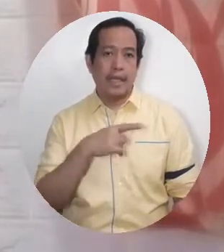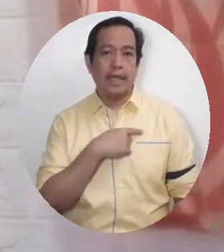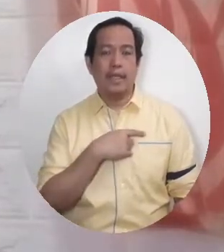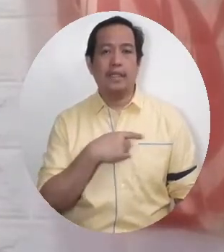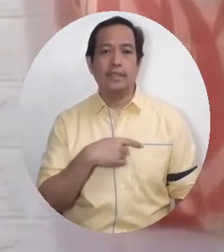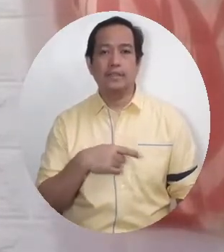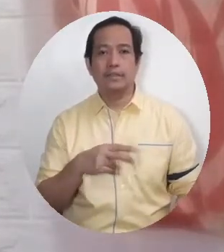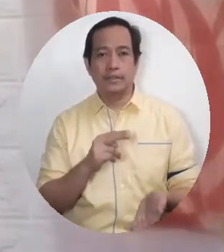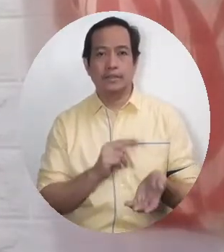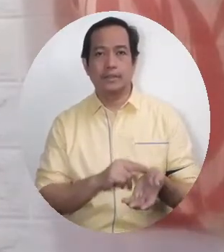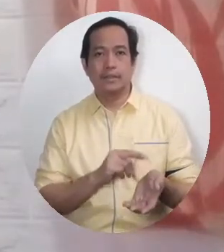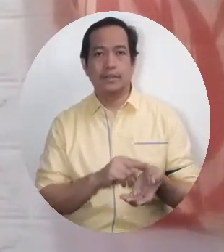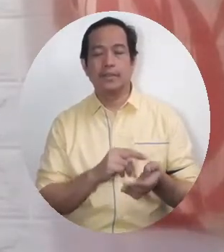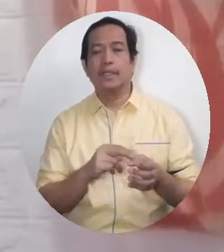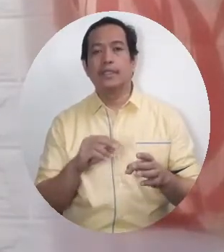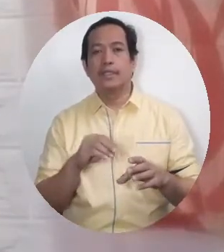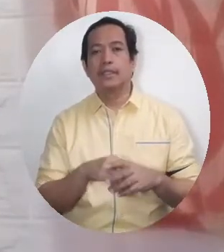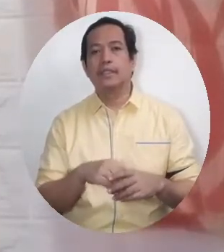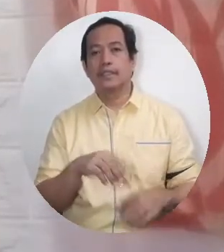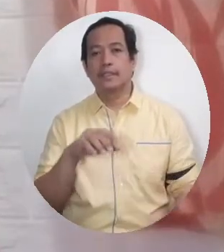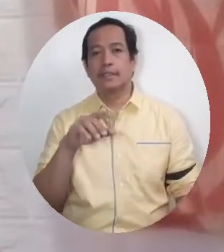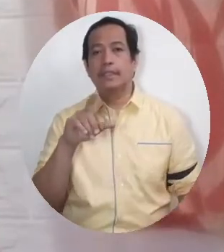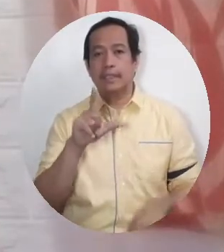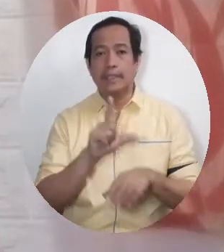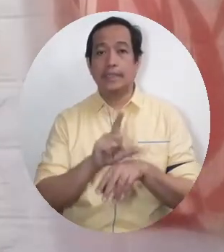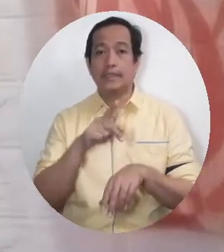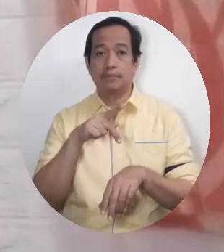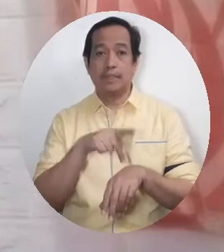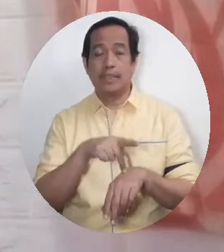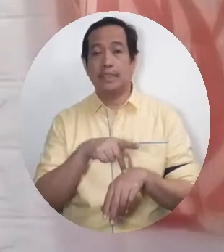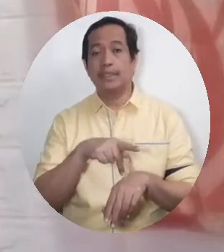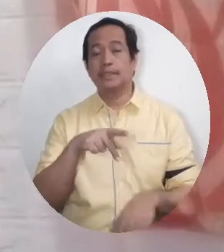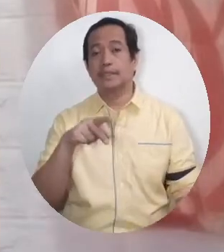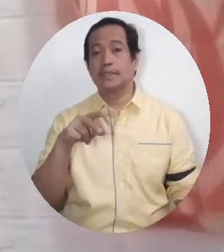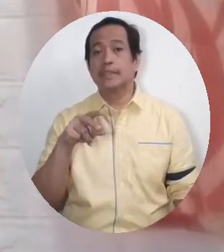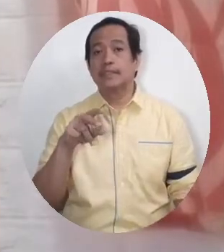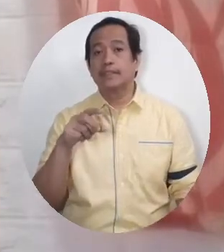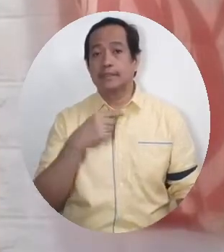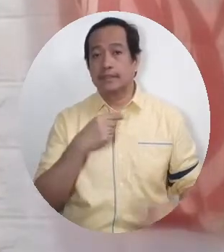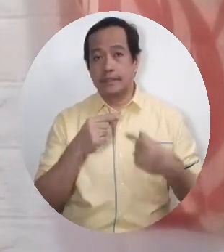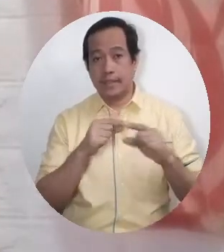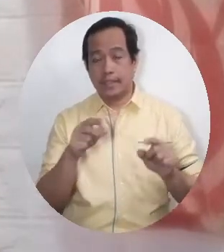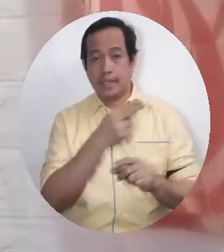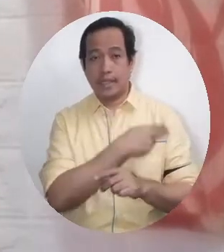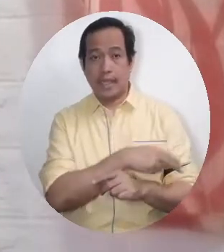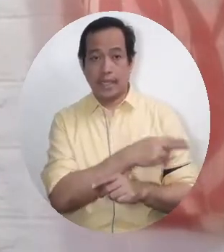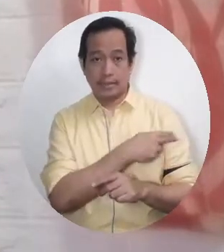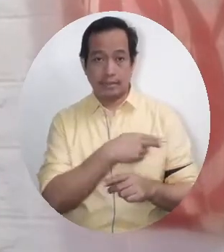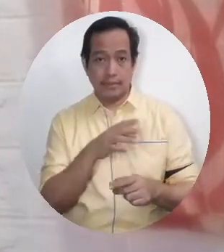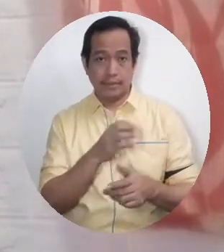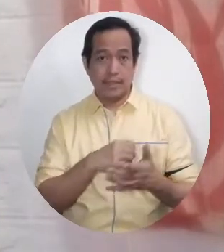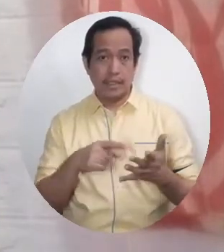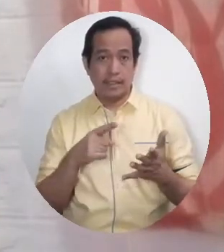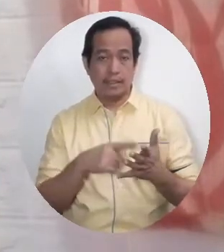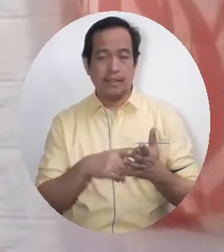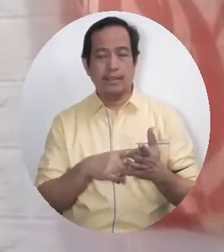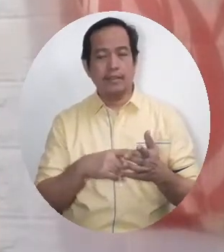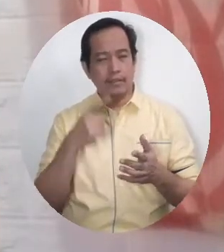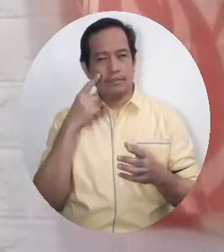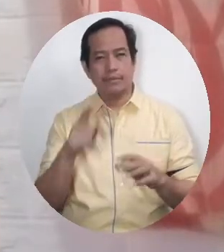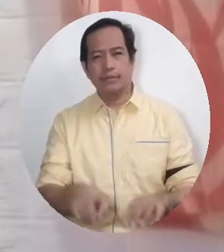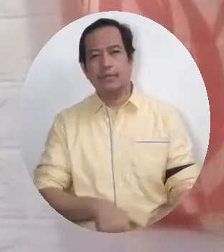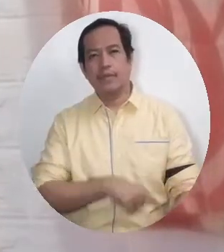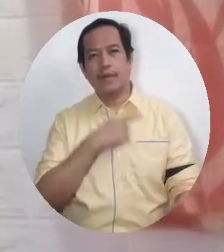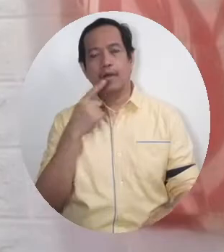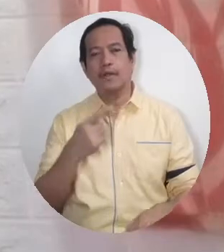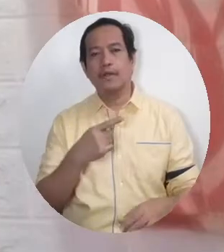relasyon po kasi namin talaga sa mga nurse ng Las Piñas General Hospital po and Satellite Trauma Center, eh talaga naman pong siguro habang